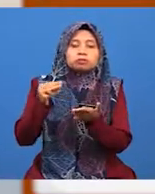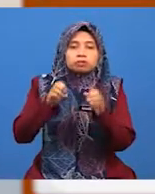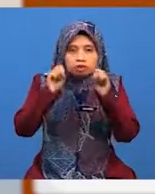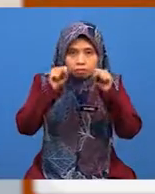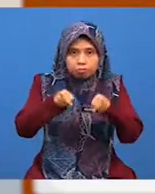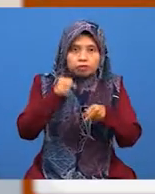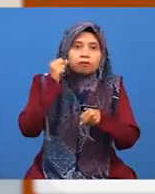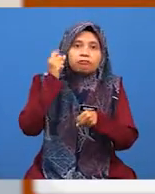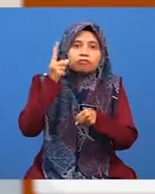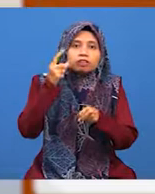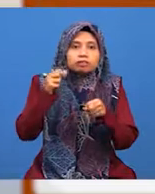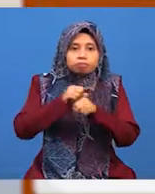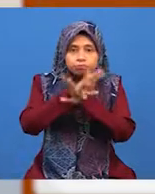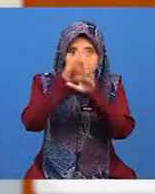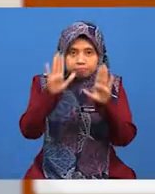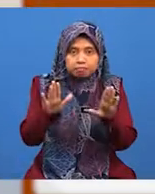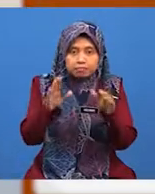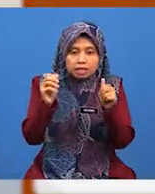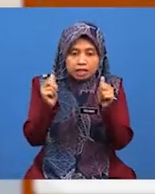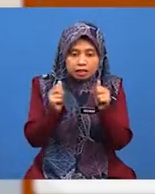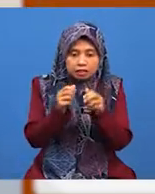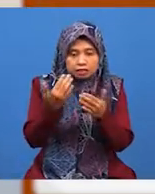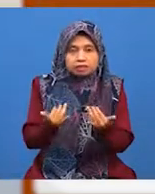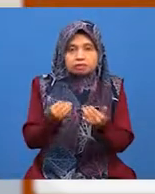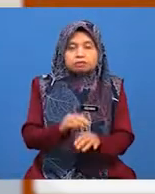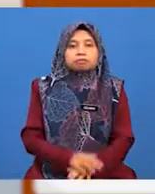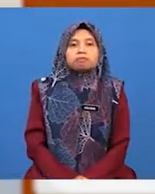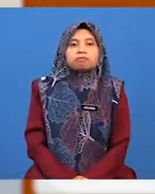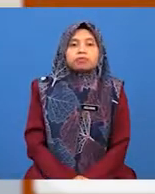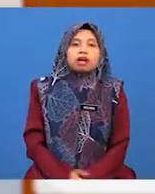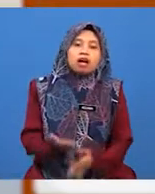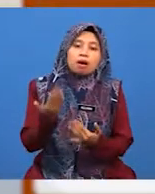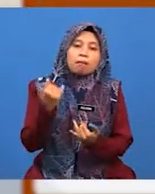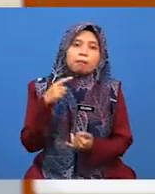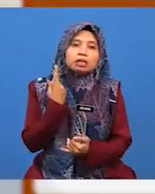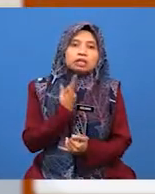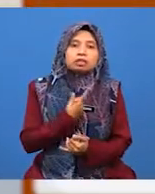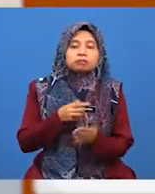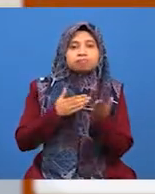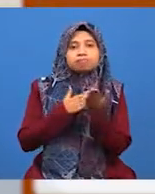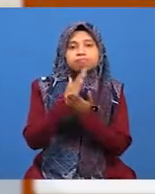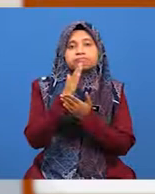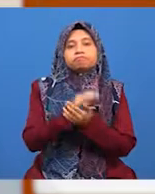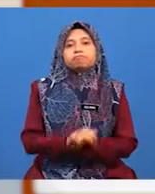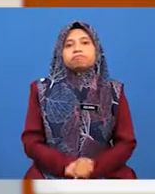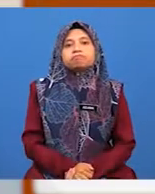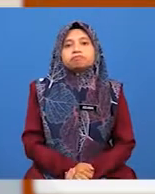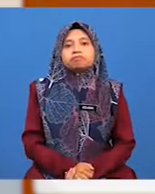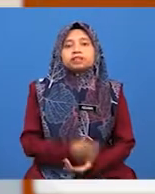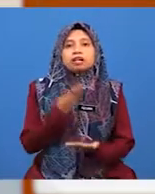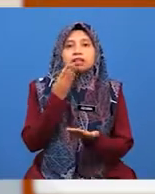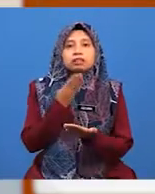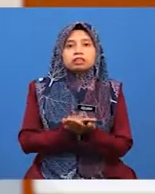boleh memahami penerangan cikgu setakat ini. Mari kita teruskan.